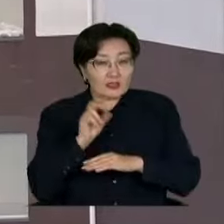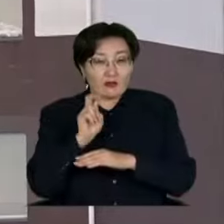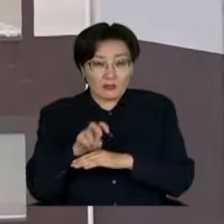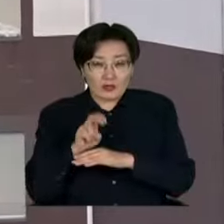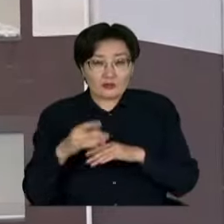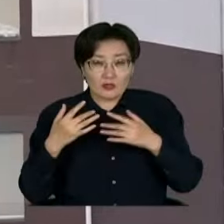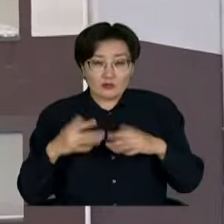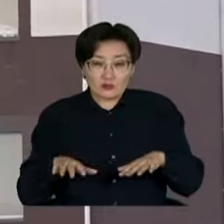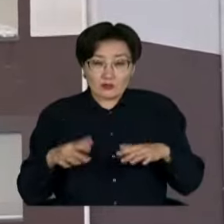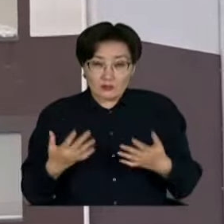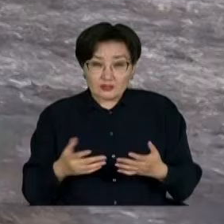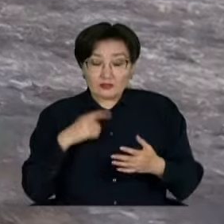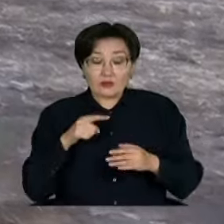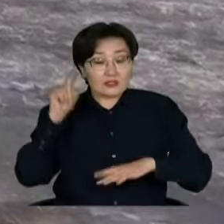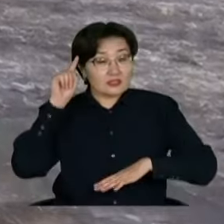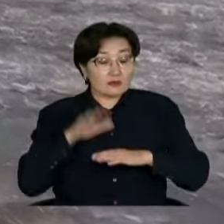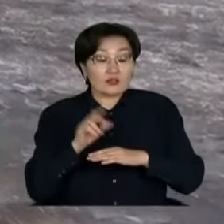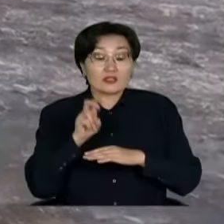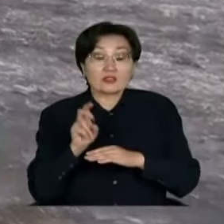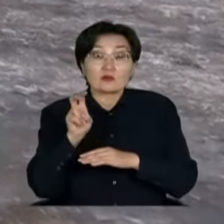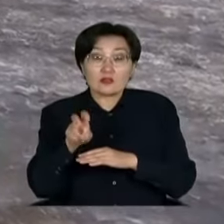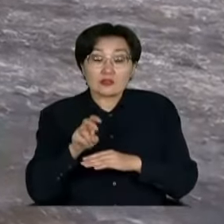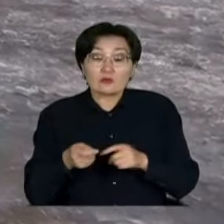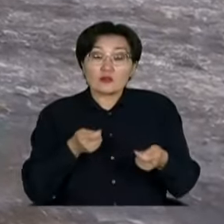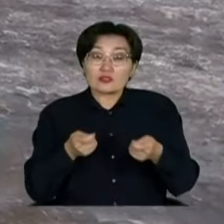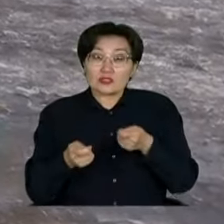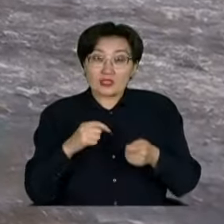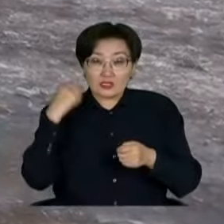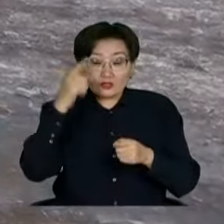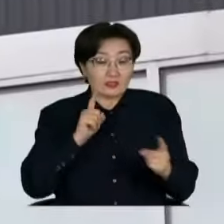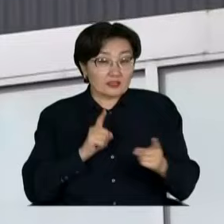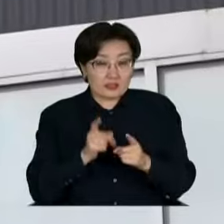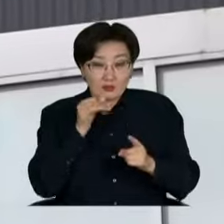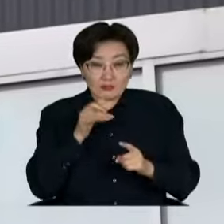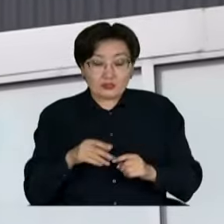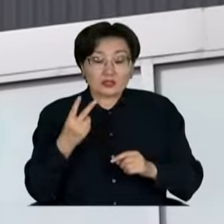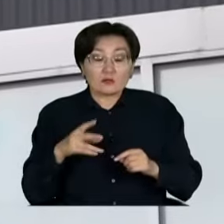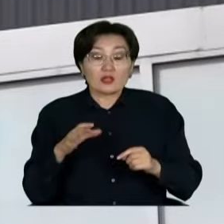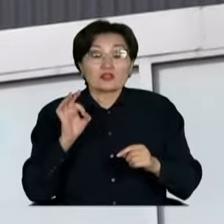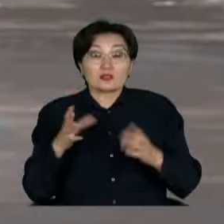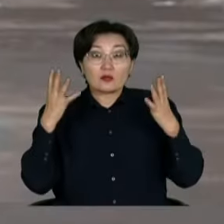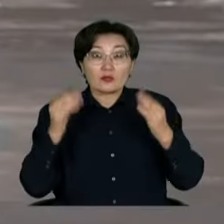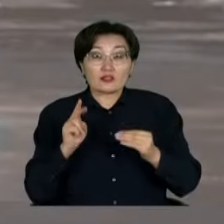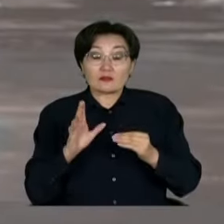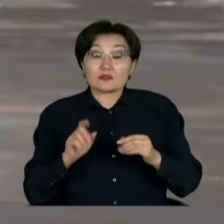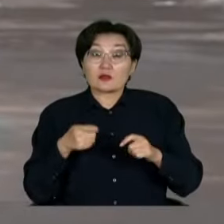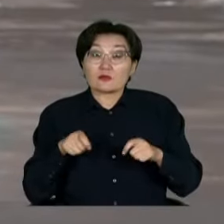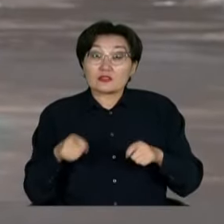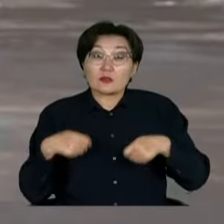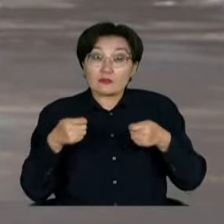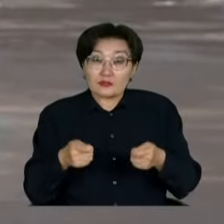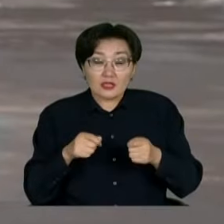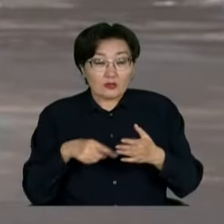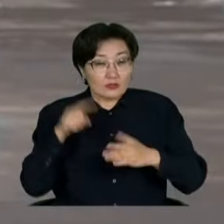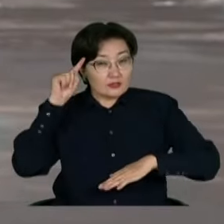біткенін айтады. Бүгінде әкімнің қабылдауына келген ол атқа мінермен жол қалмапты. 25 қазанда пәтер кілтін аласыңдар деген